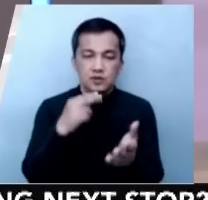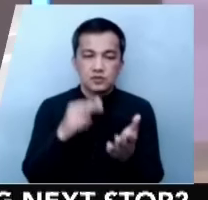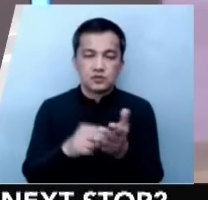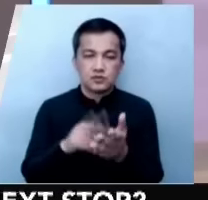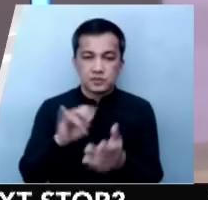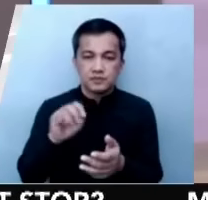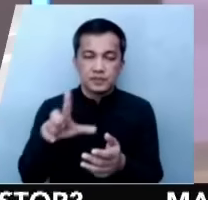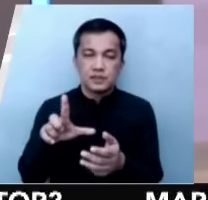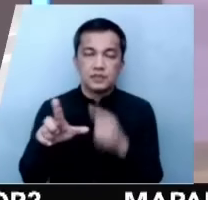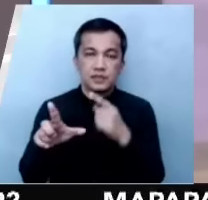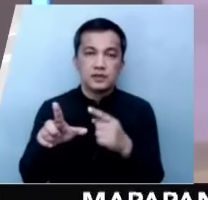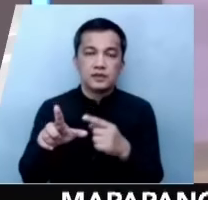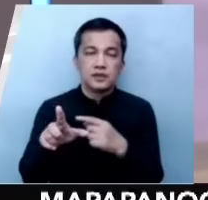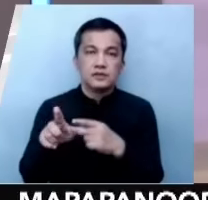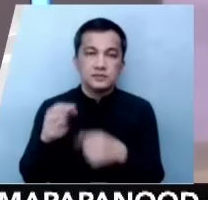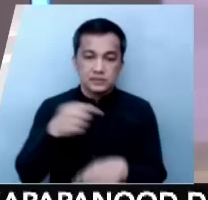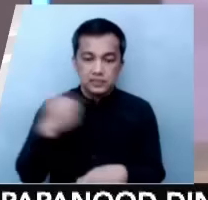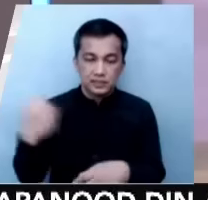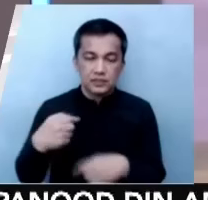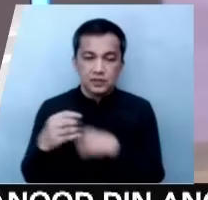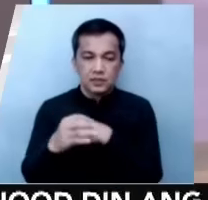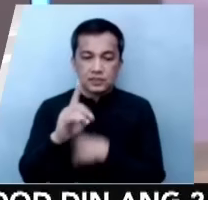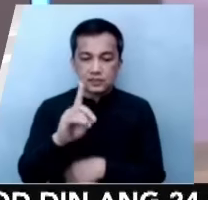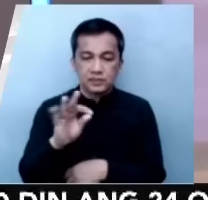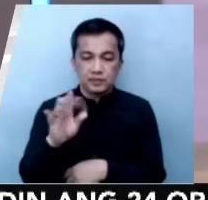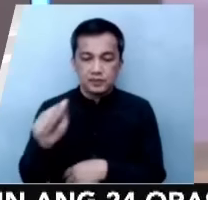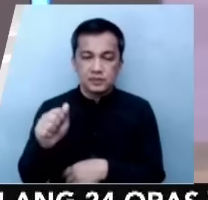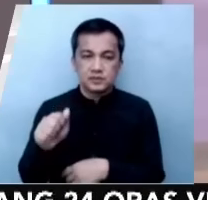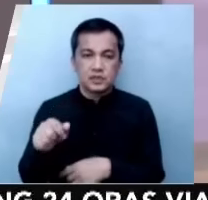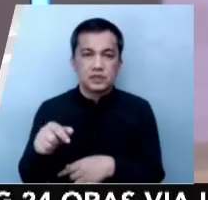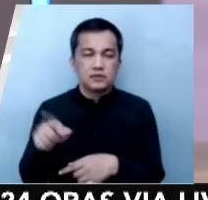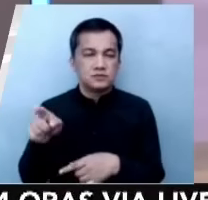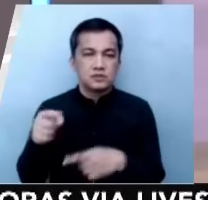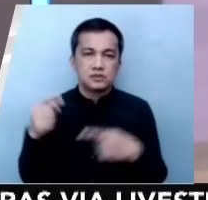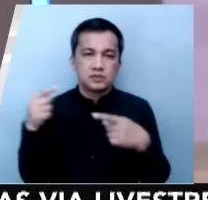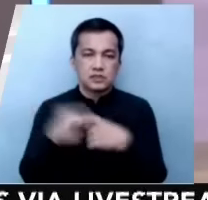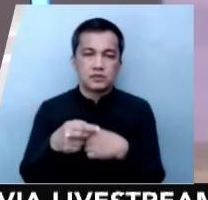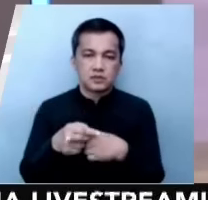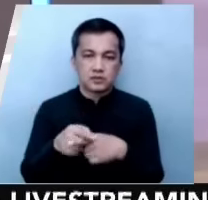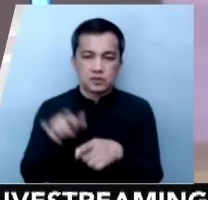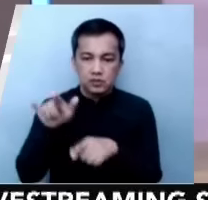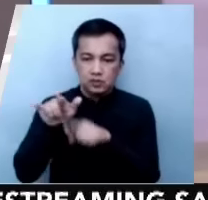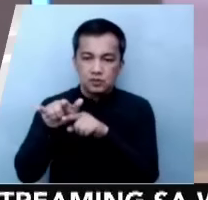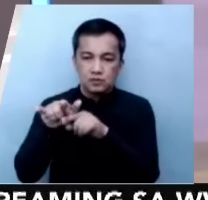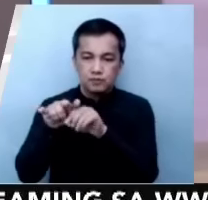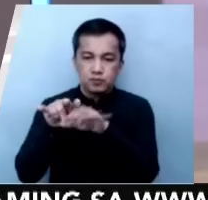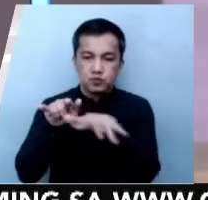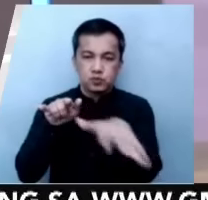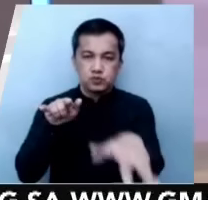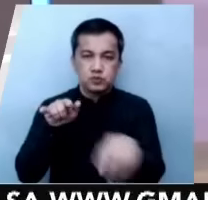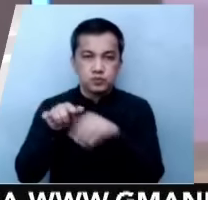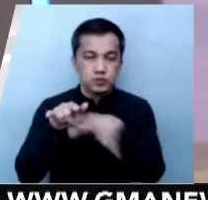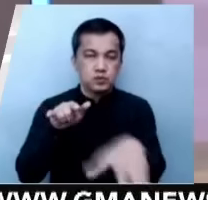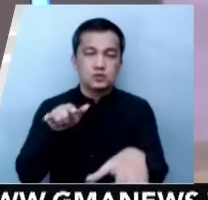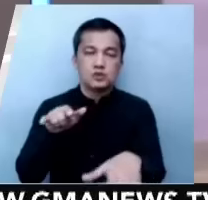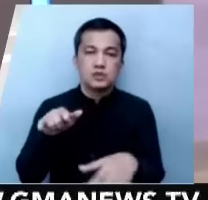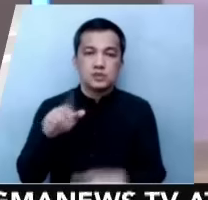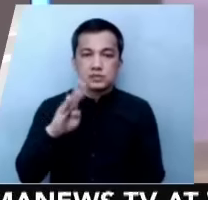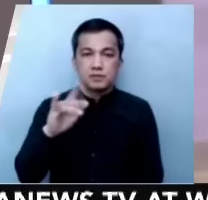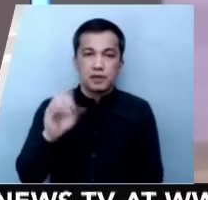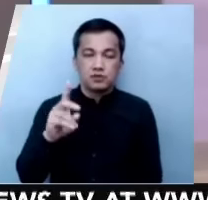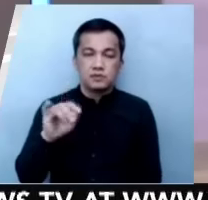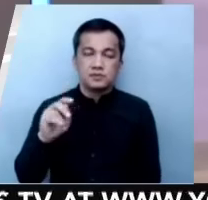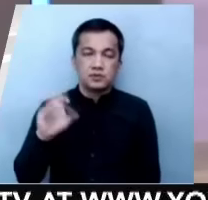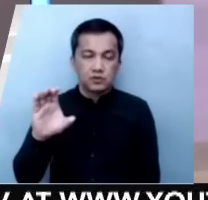Foreign Affairs Department laban sa pagpapakawala ng flares ng China fighter jet sa Bajo de Masinloc. Ang